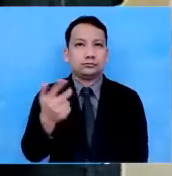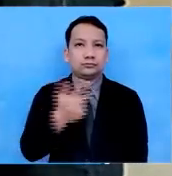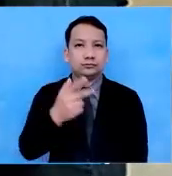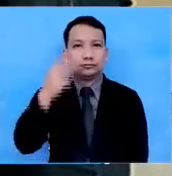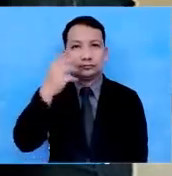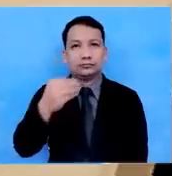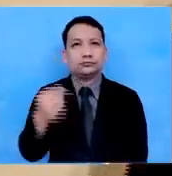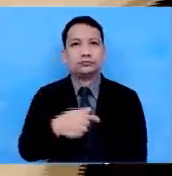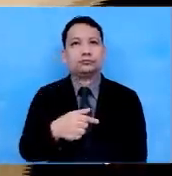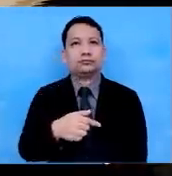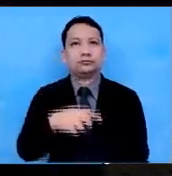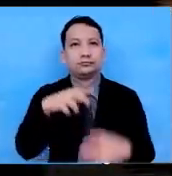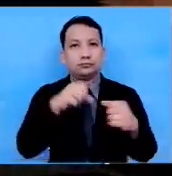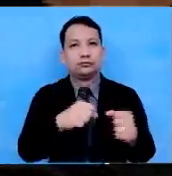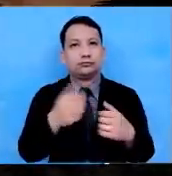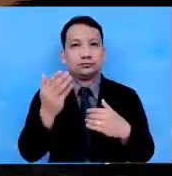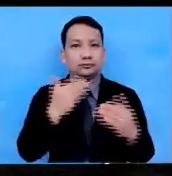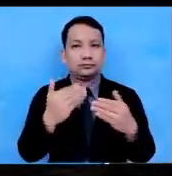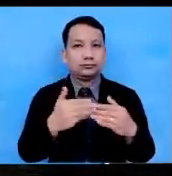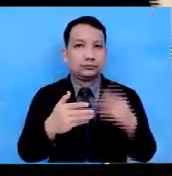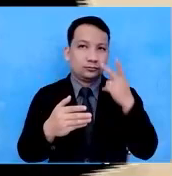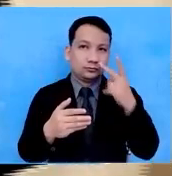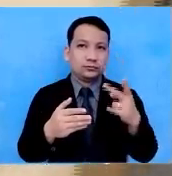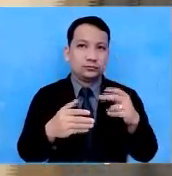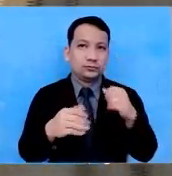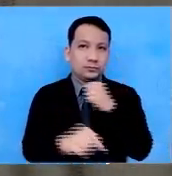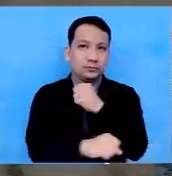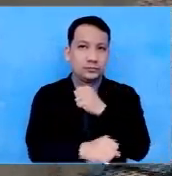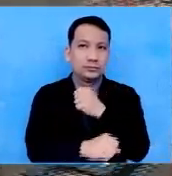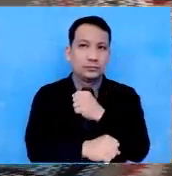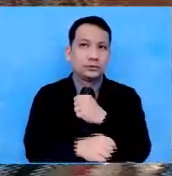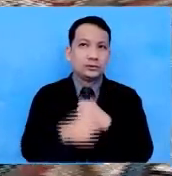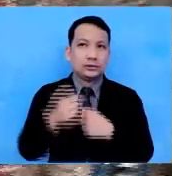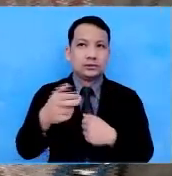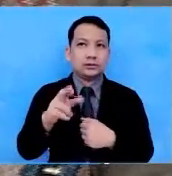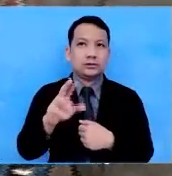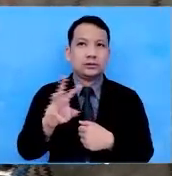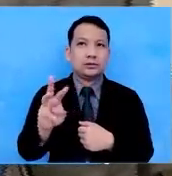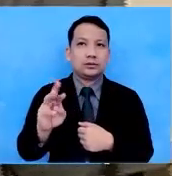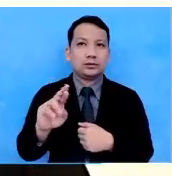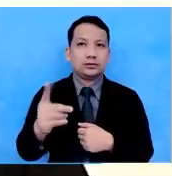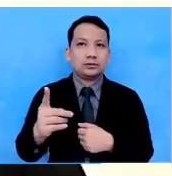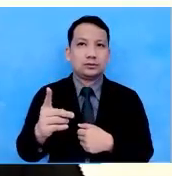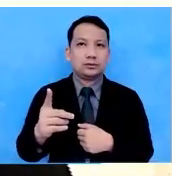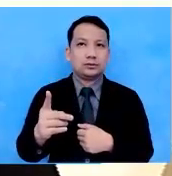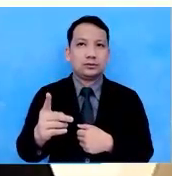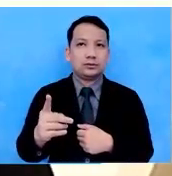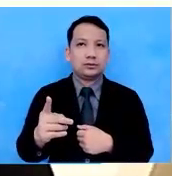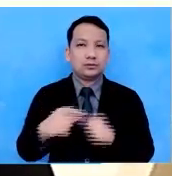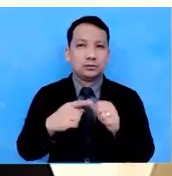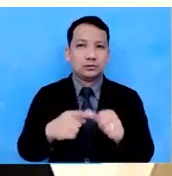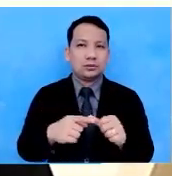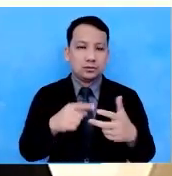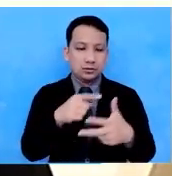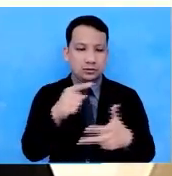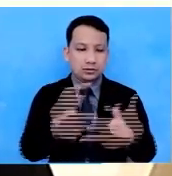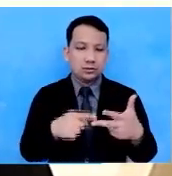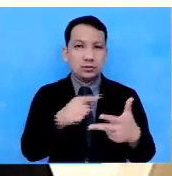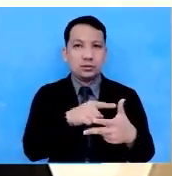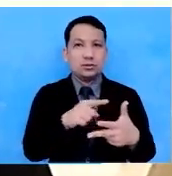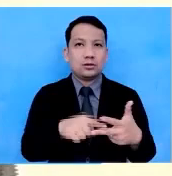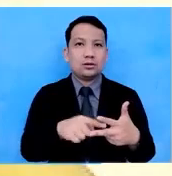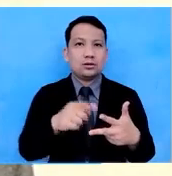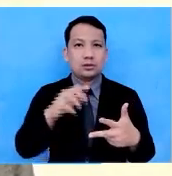ito na inaresto matapos mabistong nagnanakaw sa isang hardware store sa Payatas, Quezon City kahapon. Kinilala ang mga suspect na sina